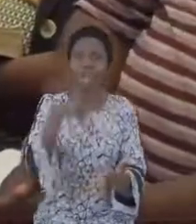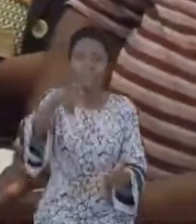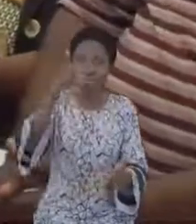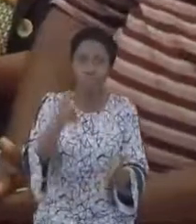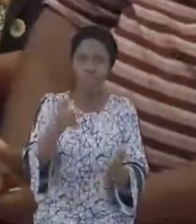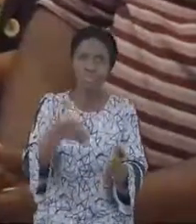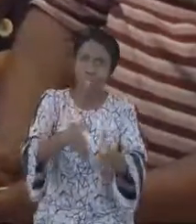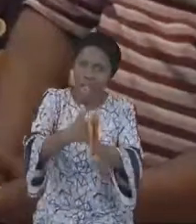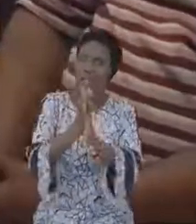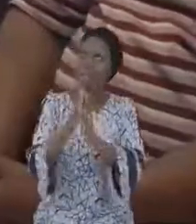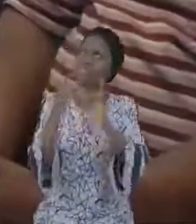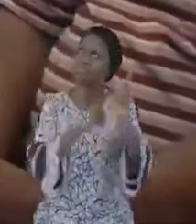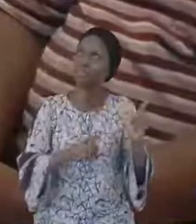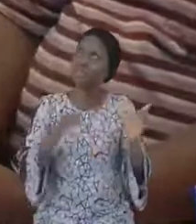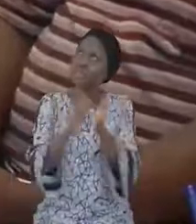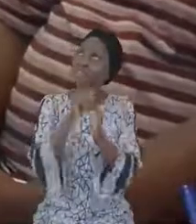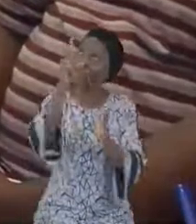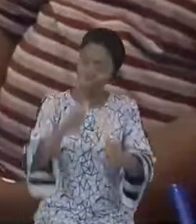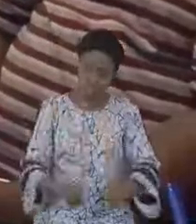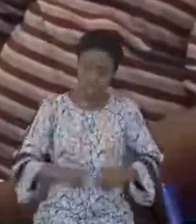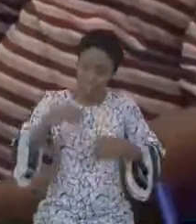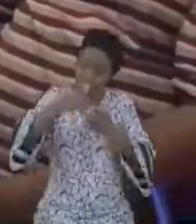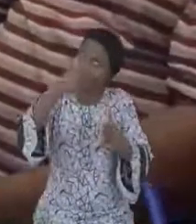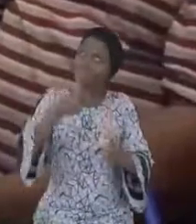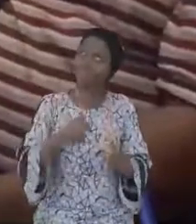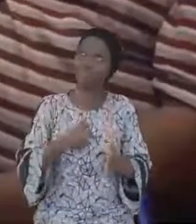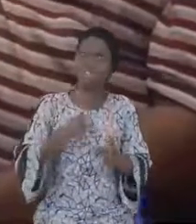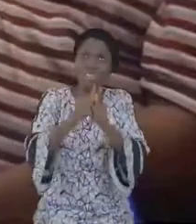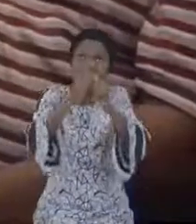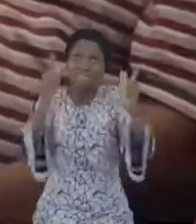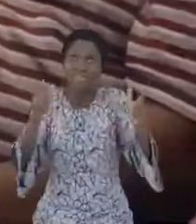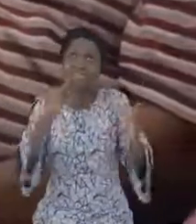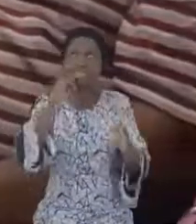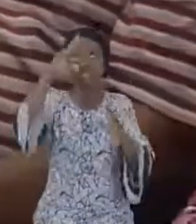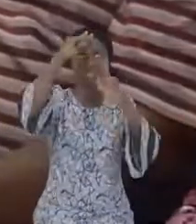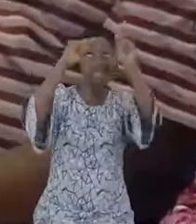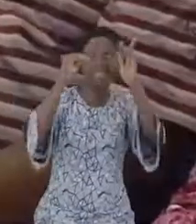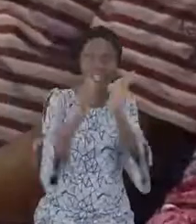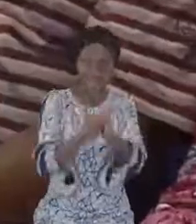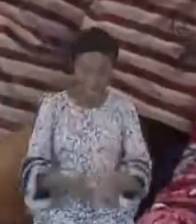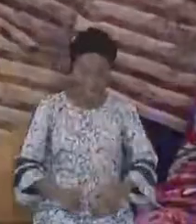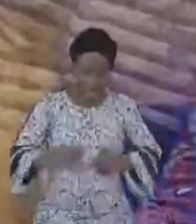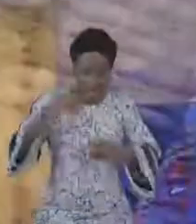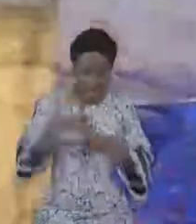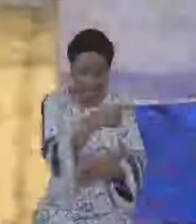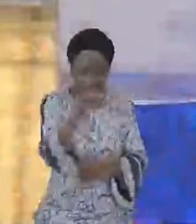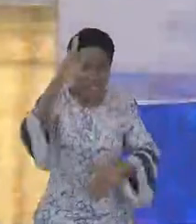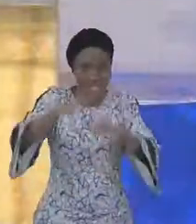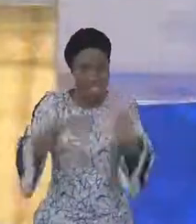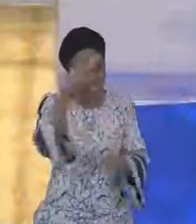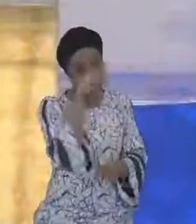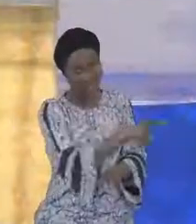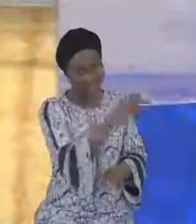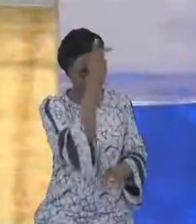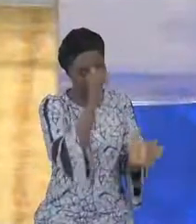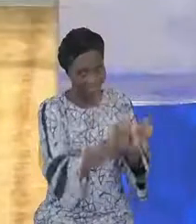ceci. Tu vis au-dedans de moi. Celui qui vit en toi est plus grand que celui qui est dans